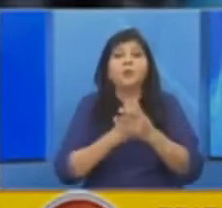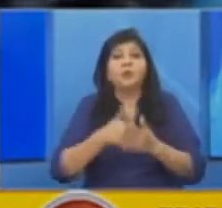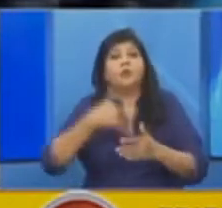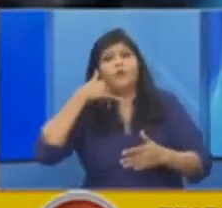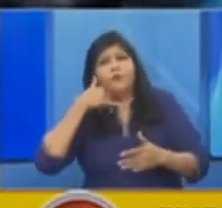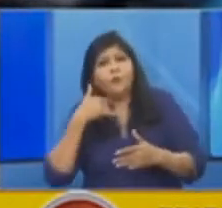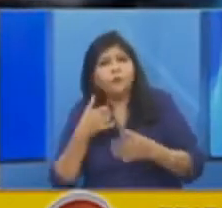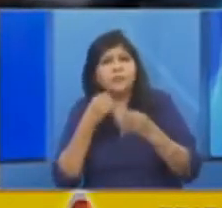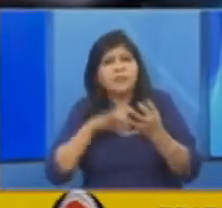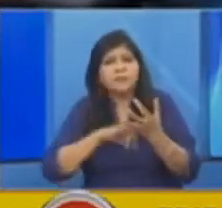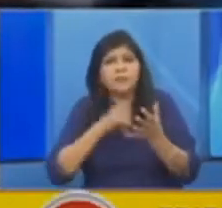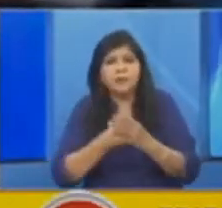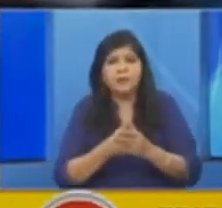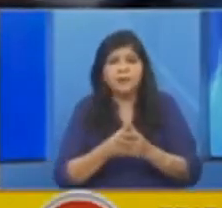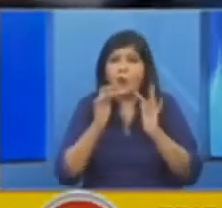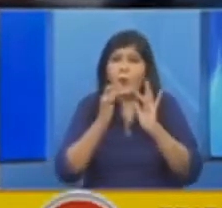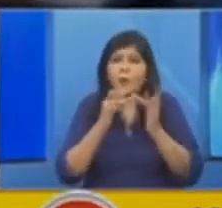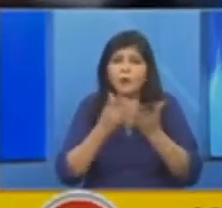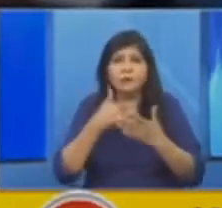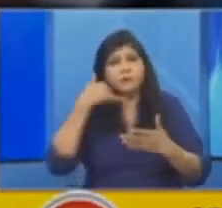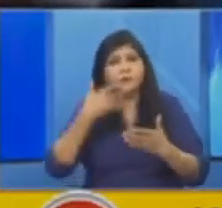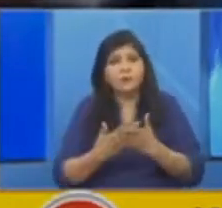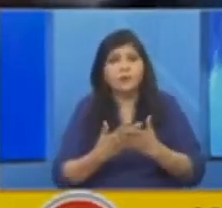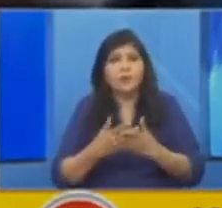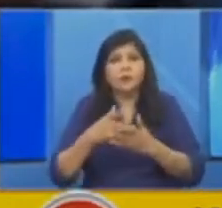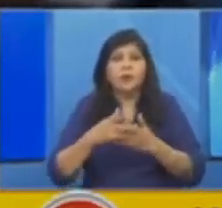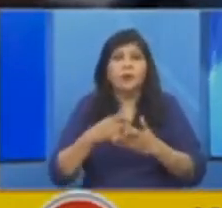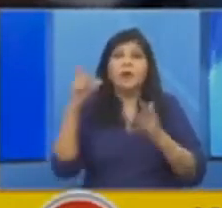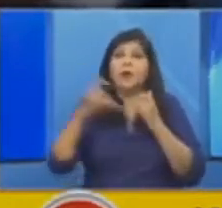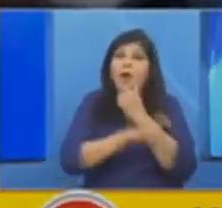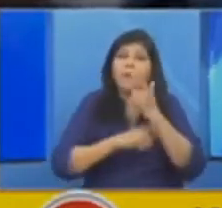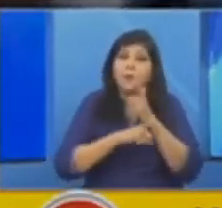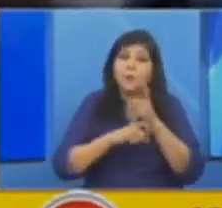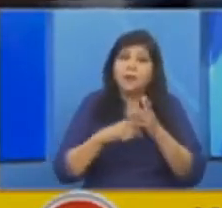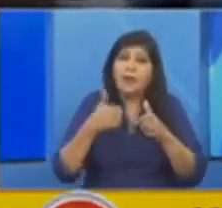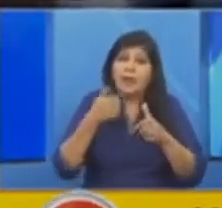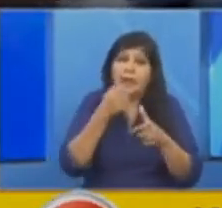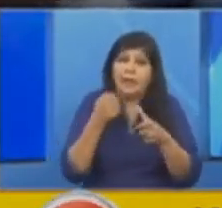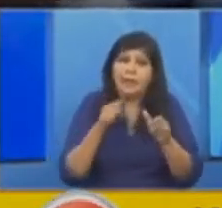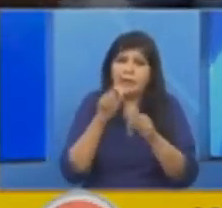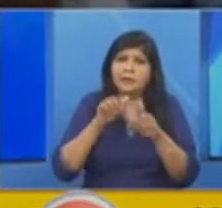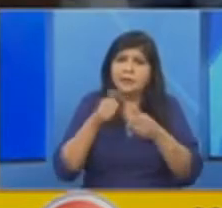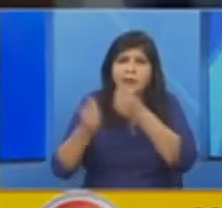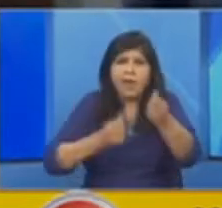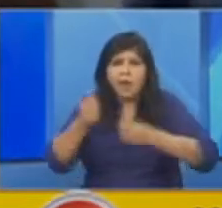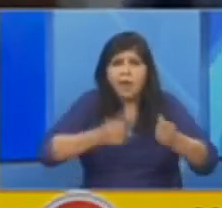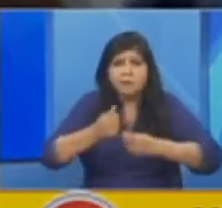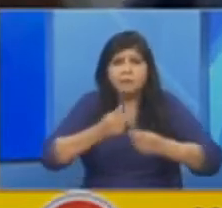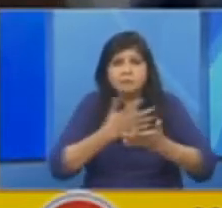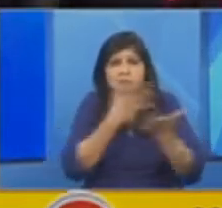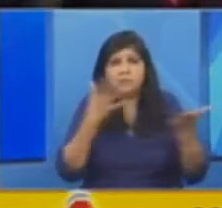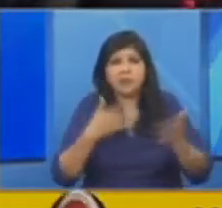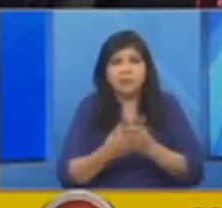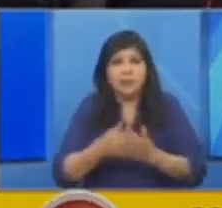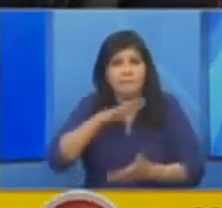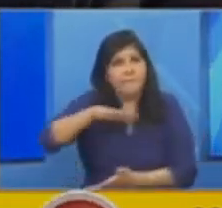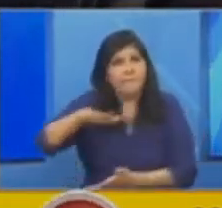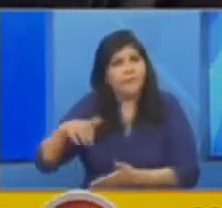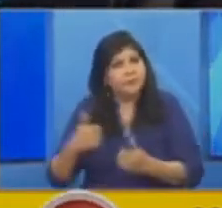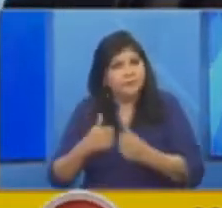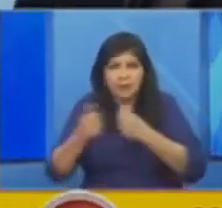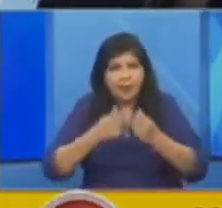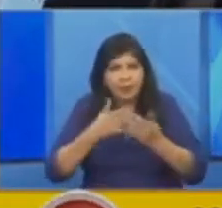जमाने में कंप्यूटर गेम्स का भी बहुत ट्रेंड है ये गेम्स बच्चे भी खेलते हैं